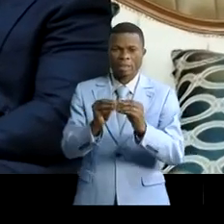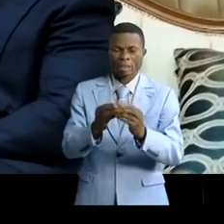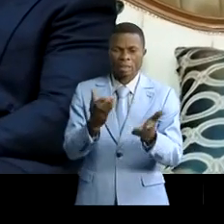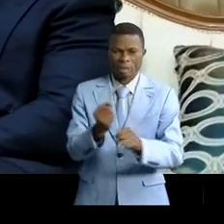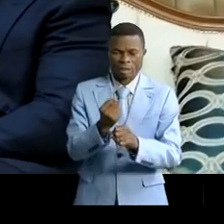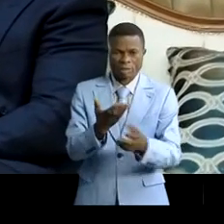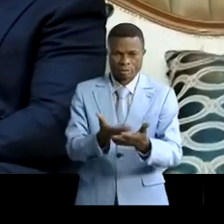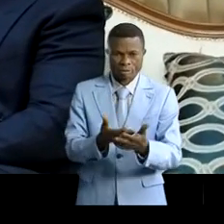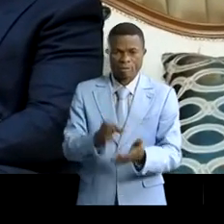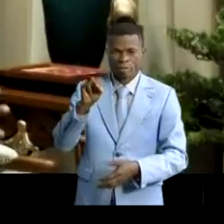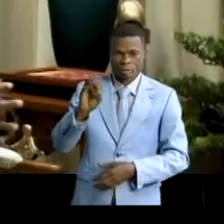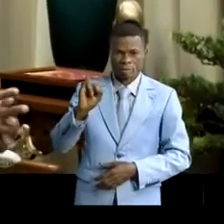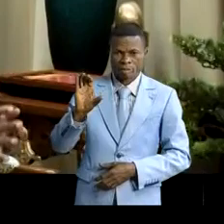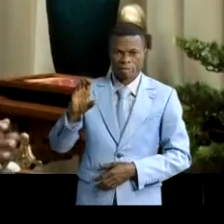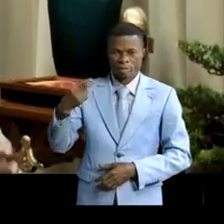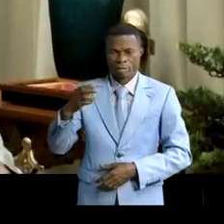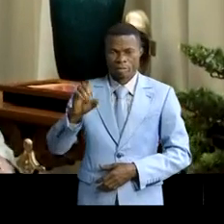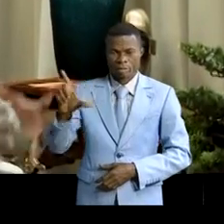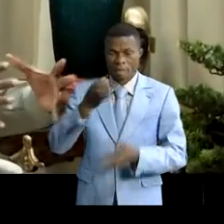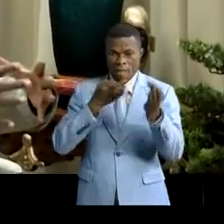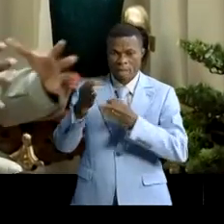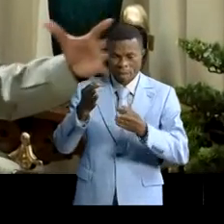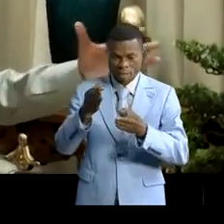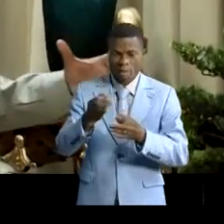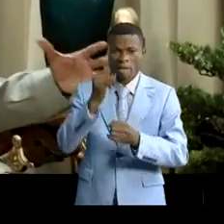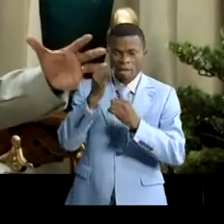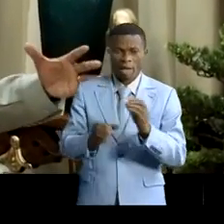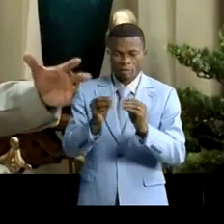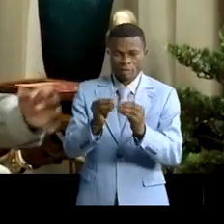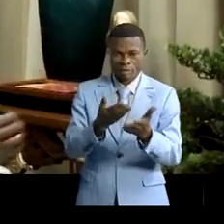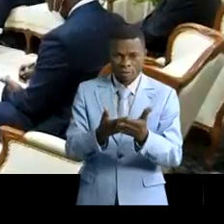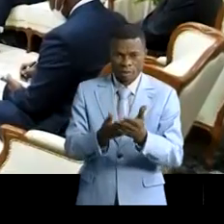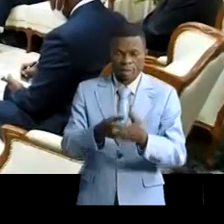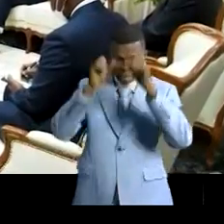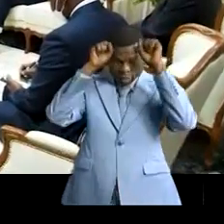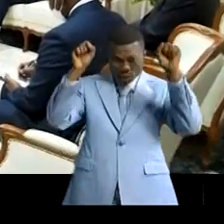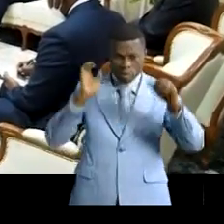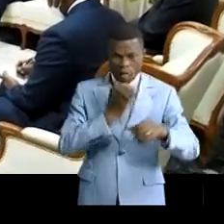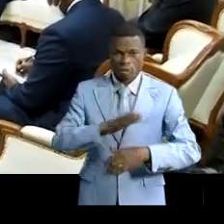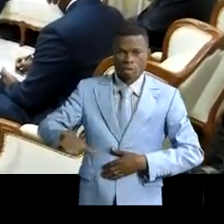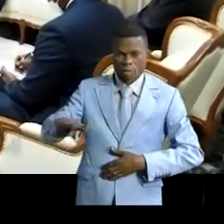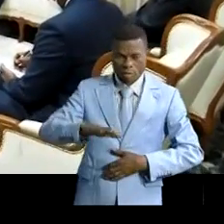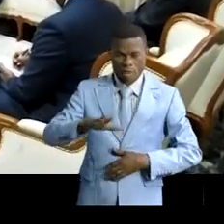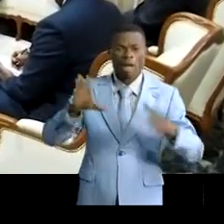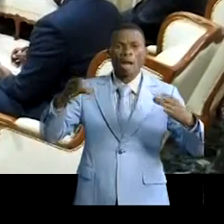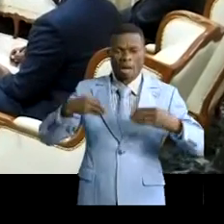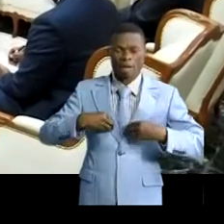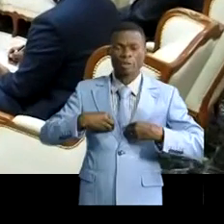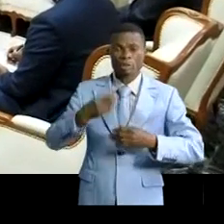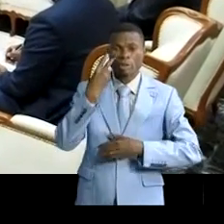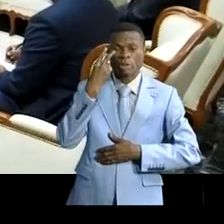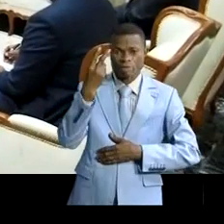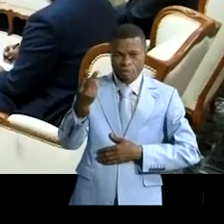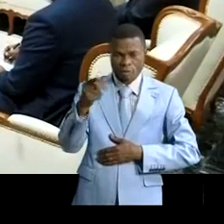travail. Michel Sidibé a fait savoir au sortir de cette audience que le chef de l'État a réaffirmé sa vision,